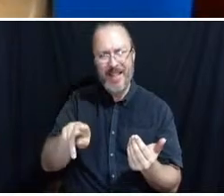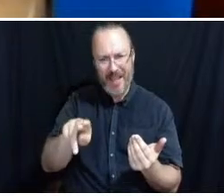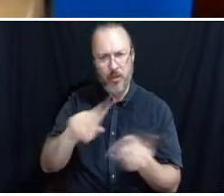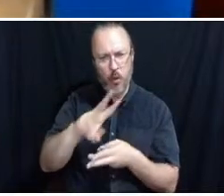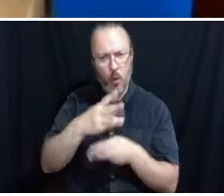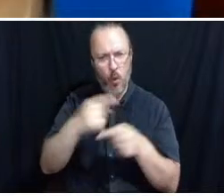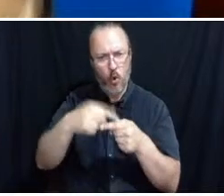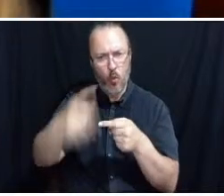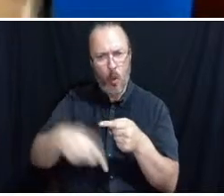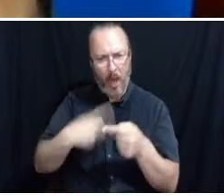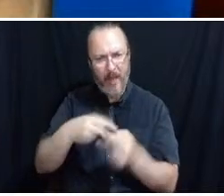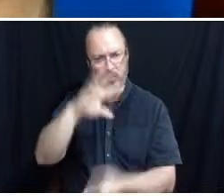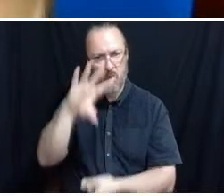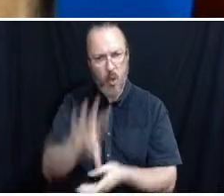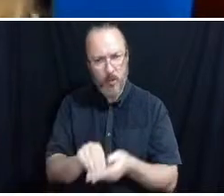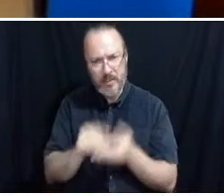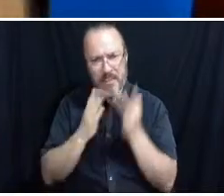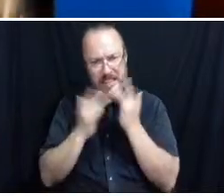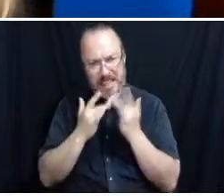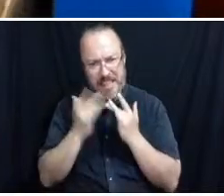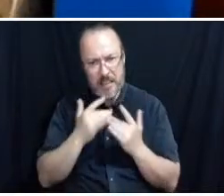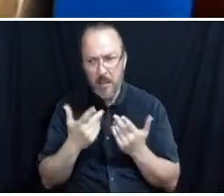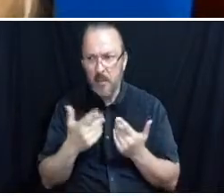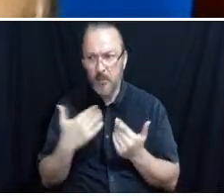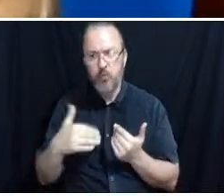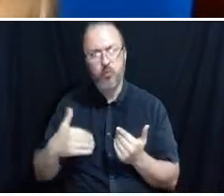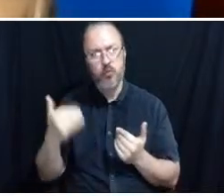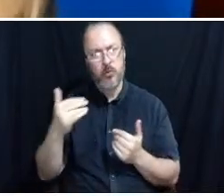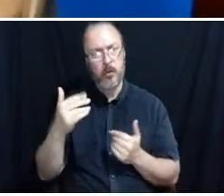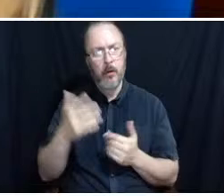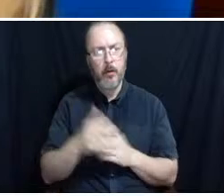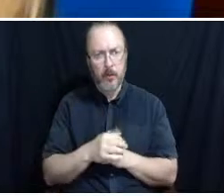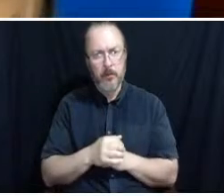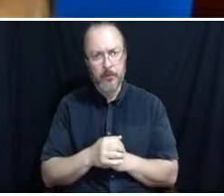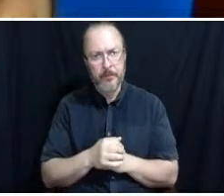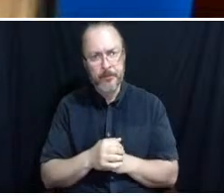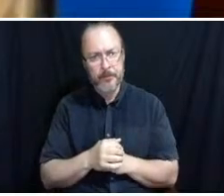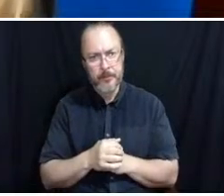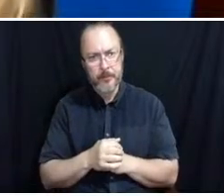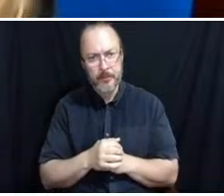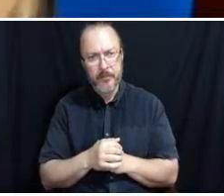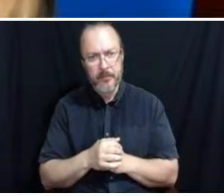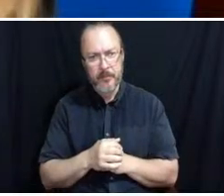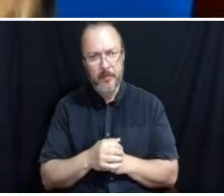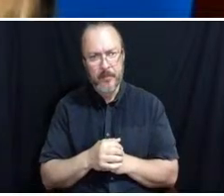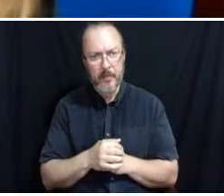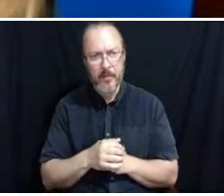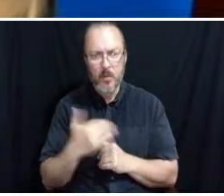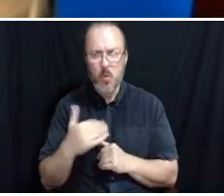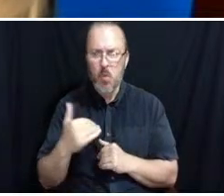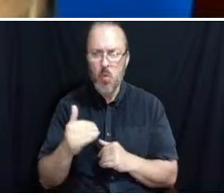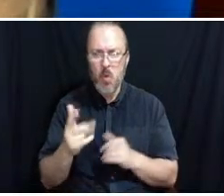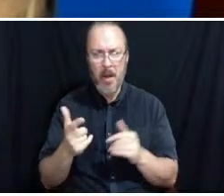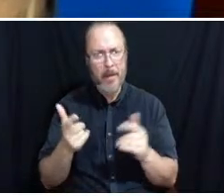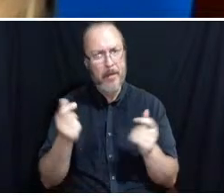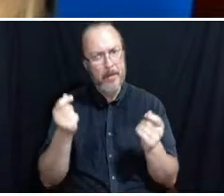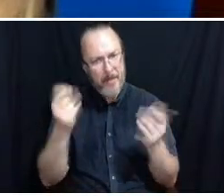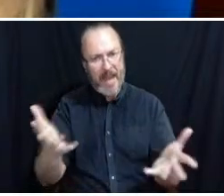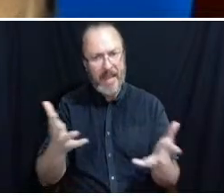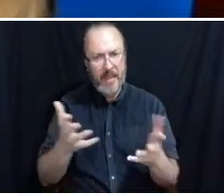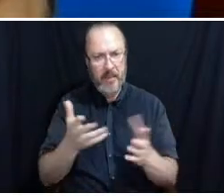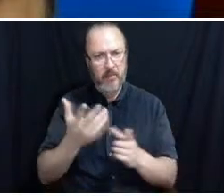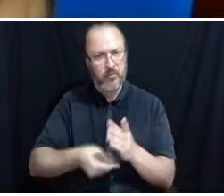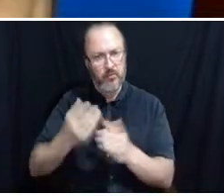le monde. Et c'est notamment un problème au sein de l'Union